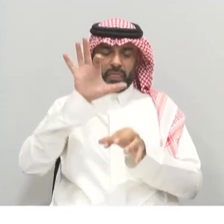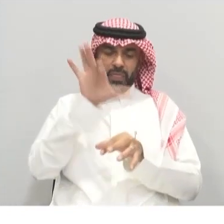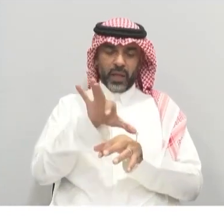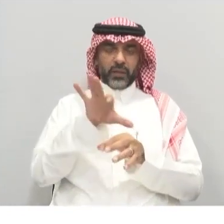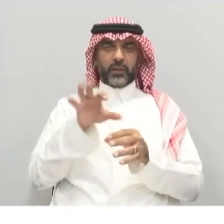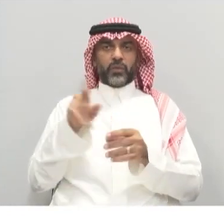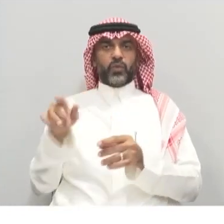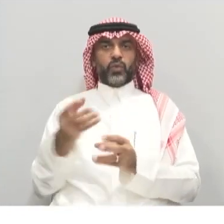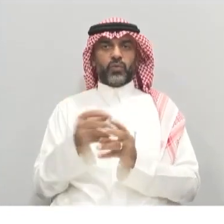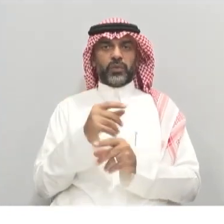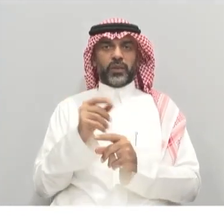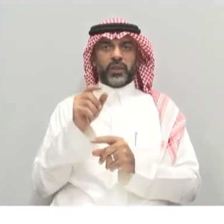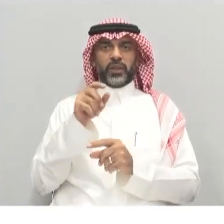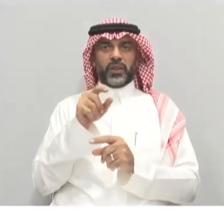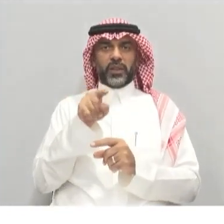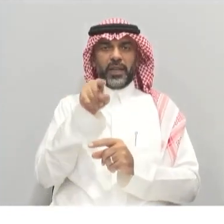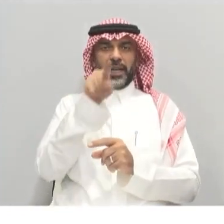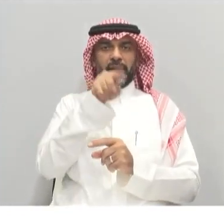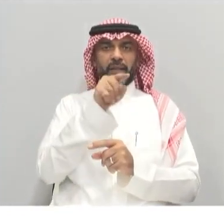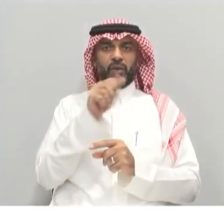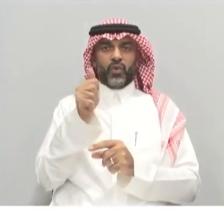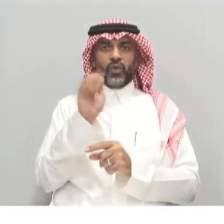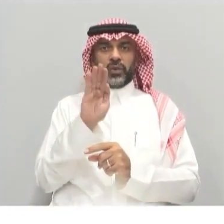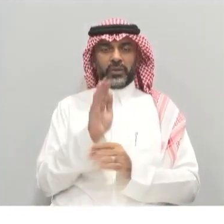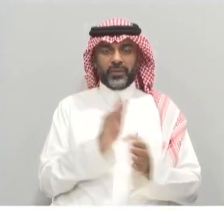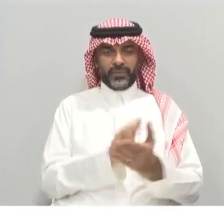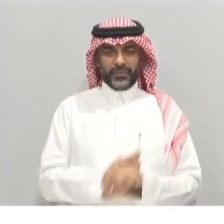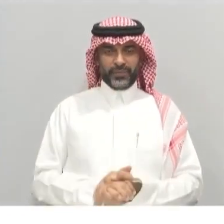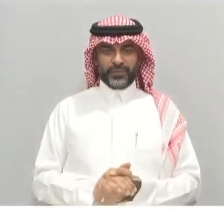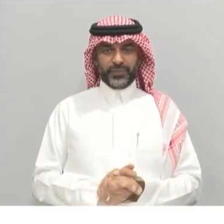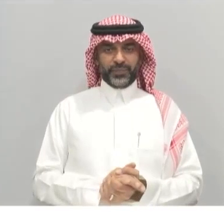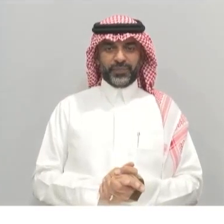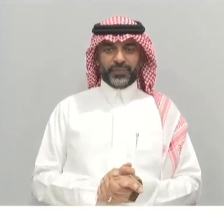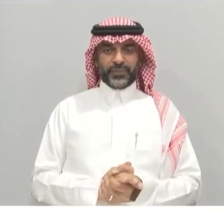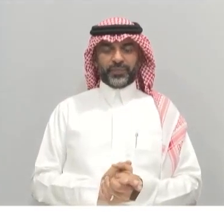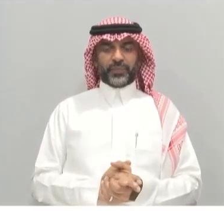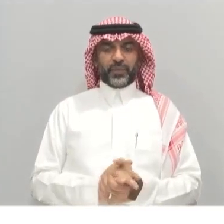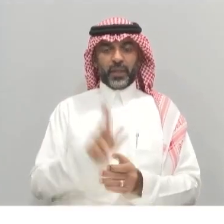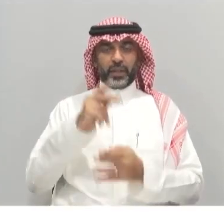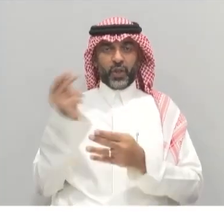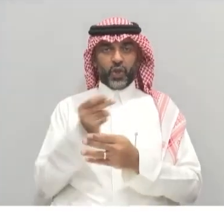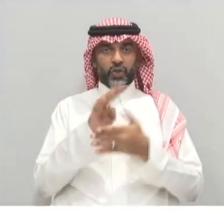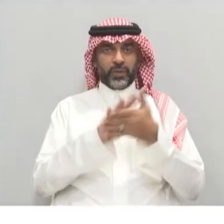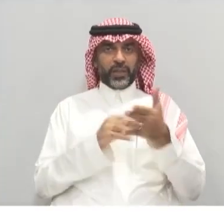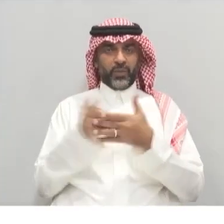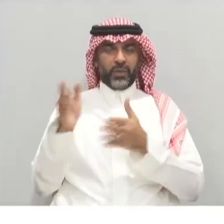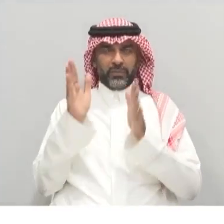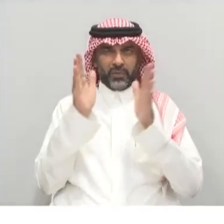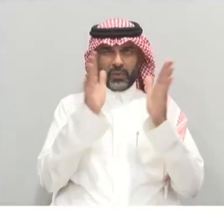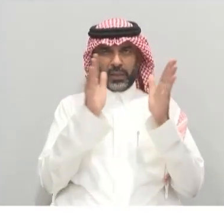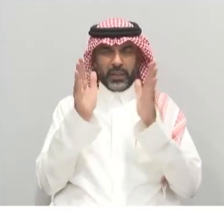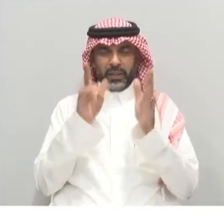اكتب او قمنا بكتابه الجدول التالي ونسقناه في الدرس السابق الحساب من خلال الاس والحساب بالنسبه